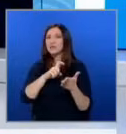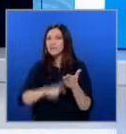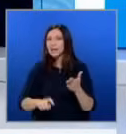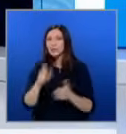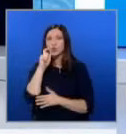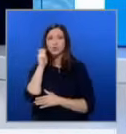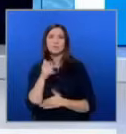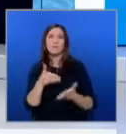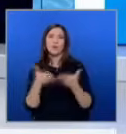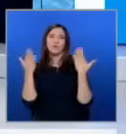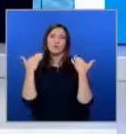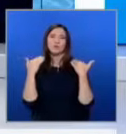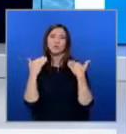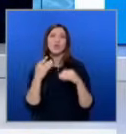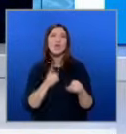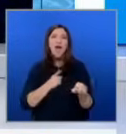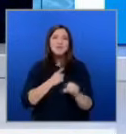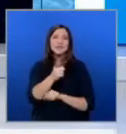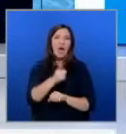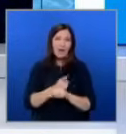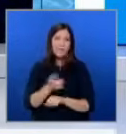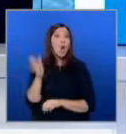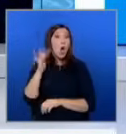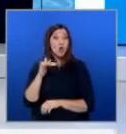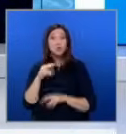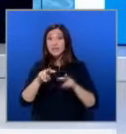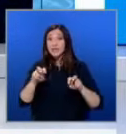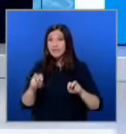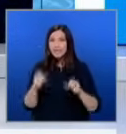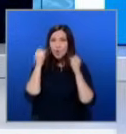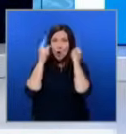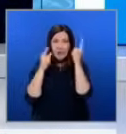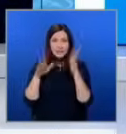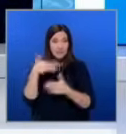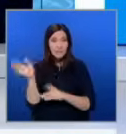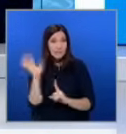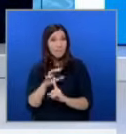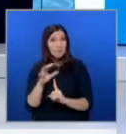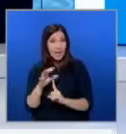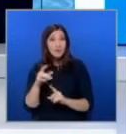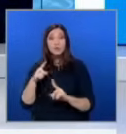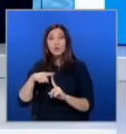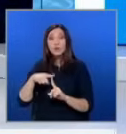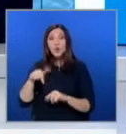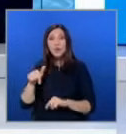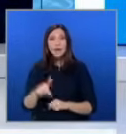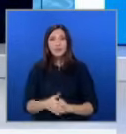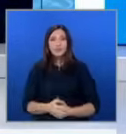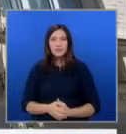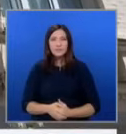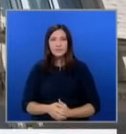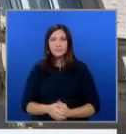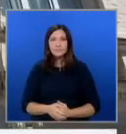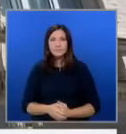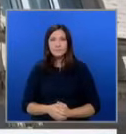засегната от украински противовъздушен снаряд. Още за разследването и реакциите след нападението от Теодора Гатева.